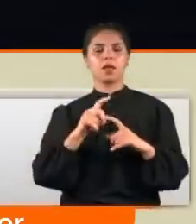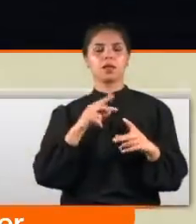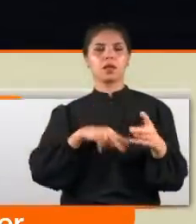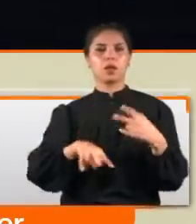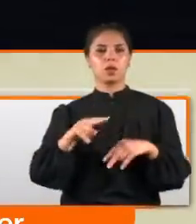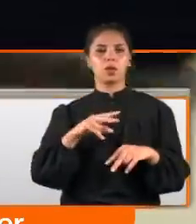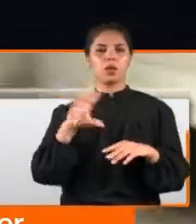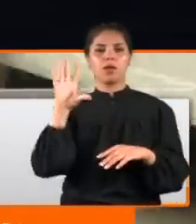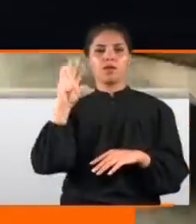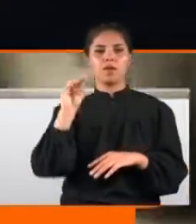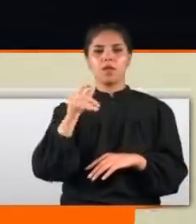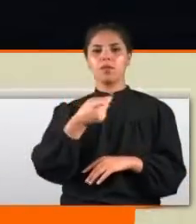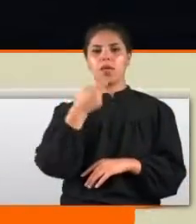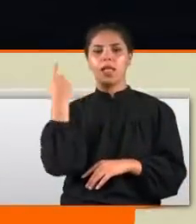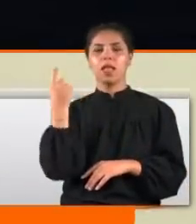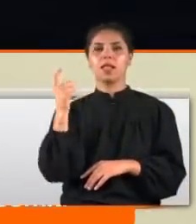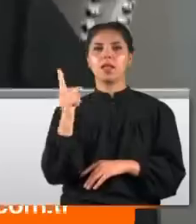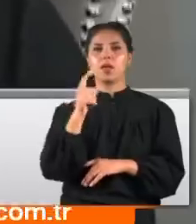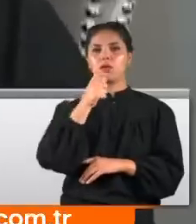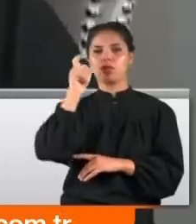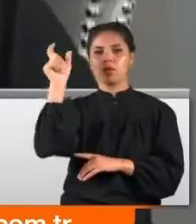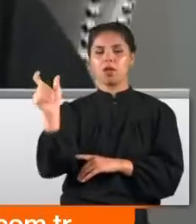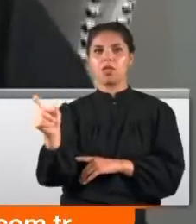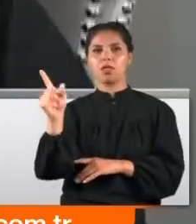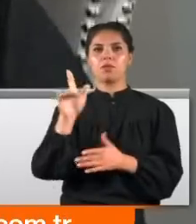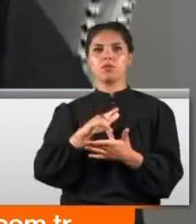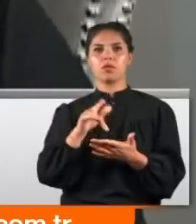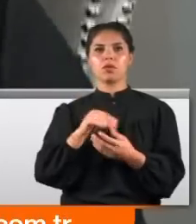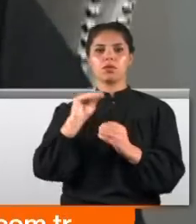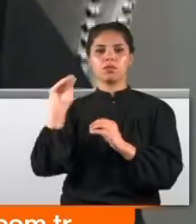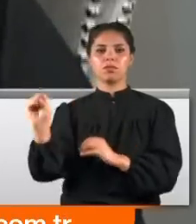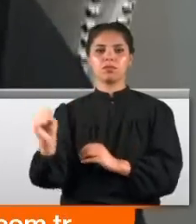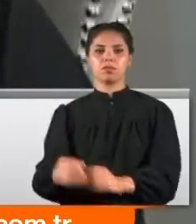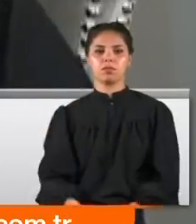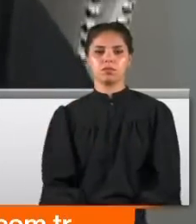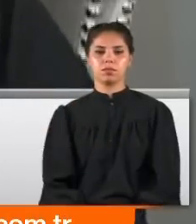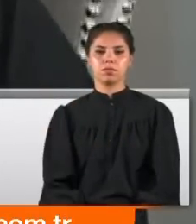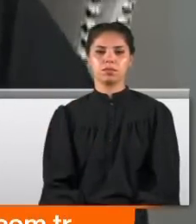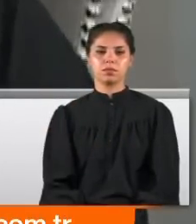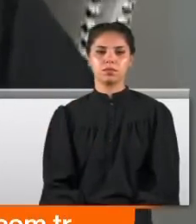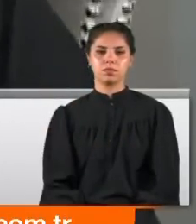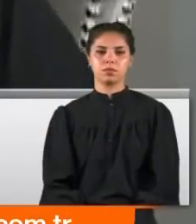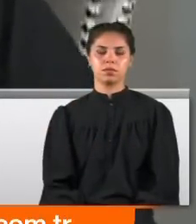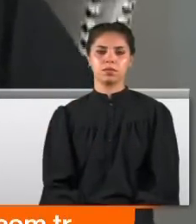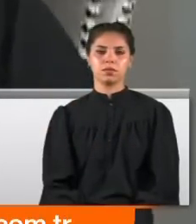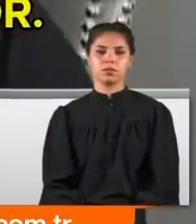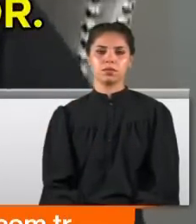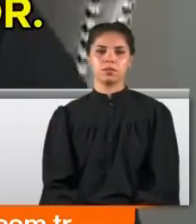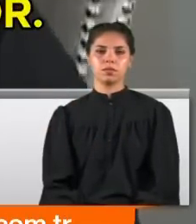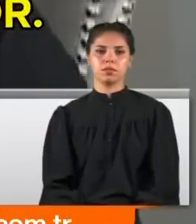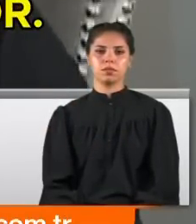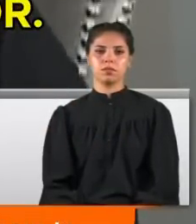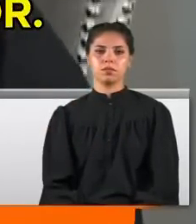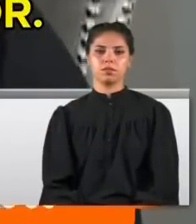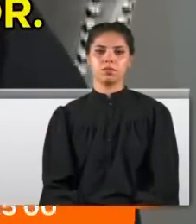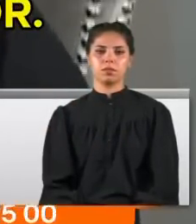hepsi Fenerbahçeli eski yöneticiye yazıldı. Bunun HGS etiketi yok, okuyamıyor. Bu sefer ne yapıyor sistem? Plakayı okuyor.